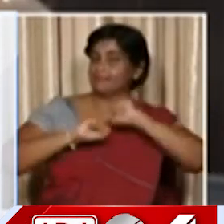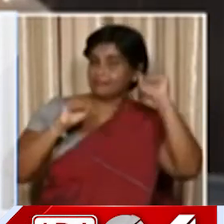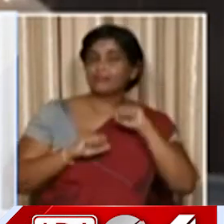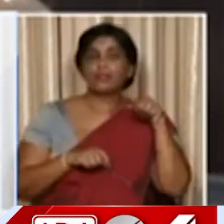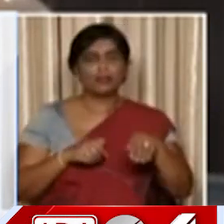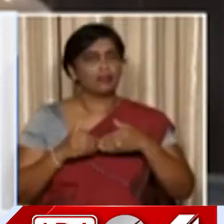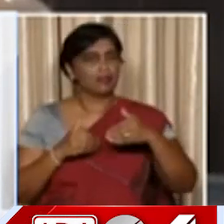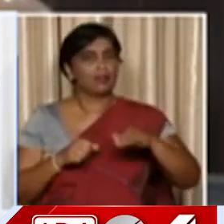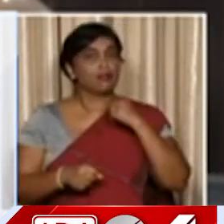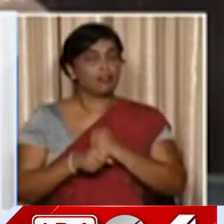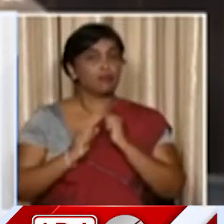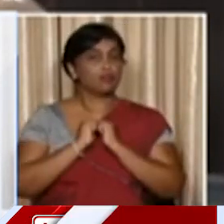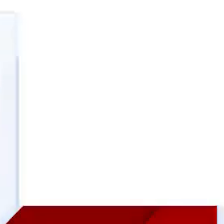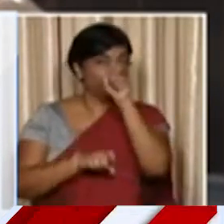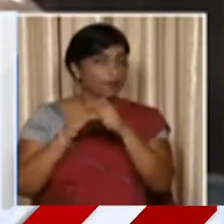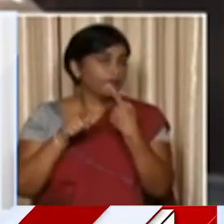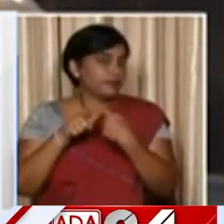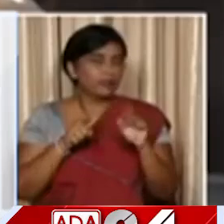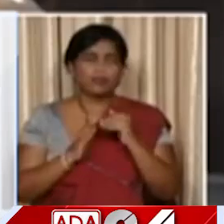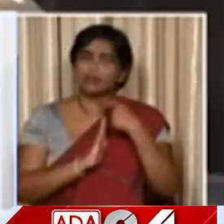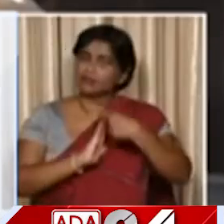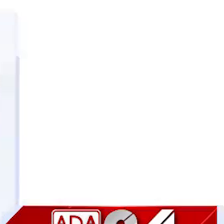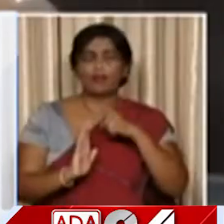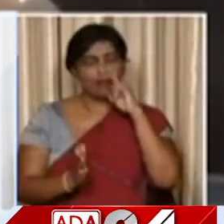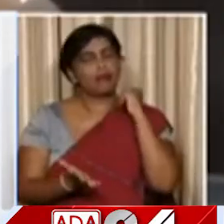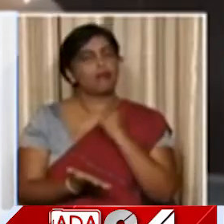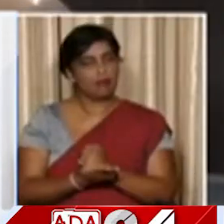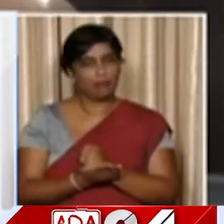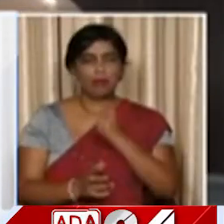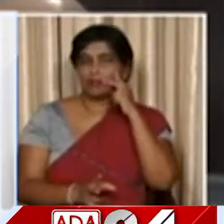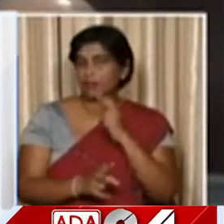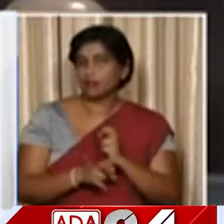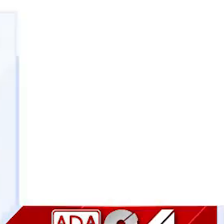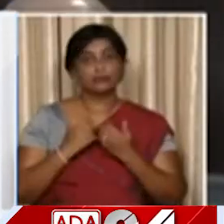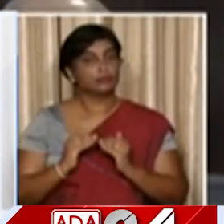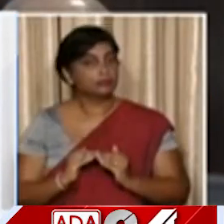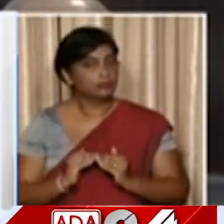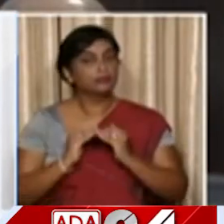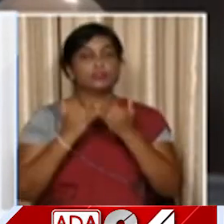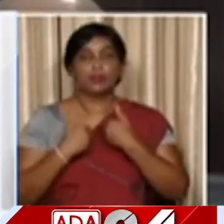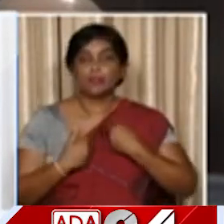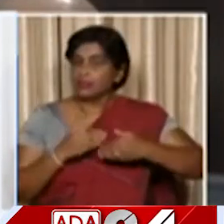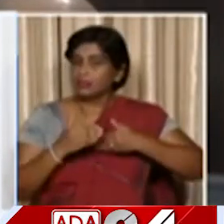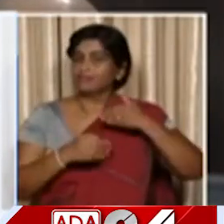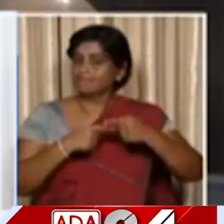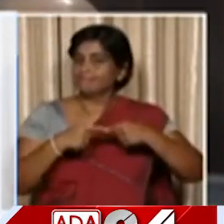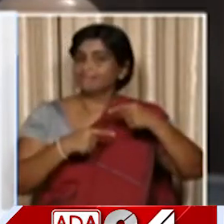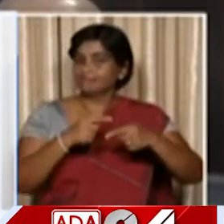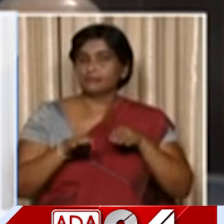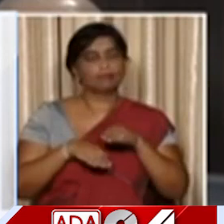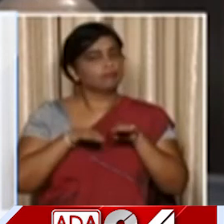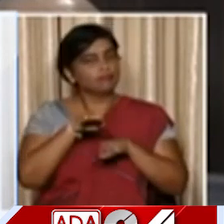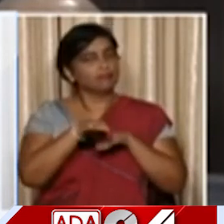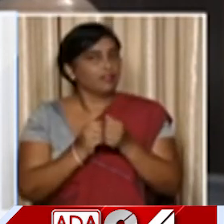මේ දවස්වල රජයේ සේවකයන්ට විතරක් නෙමෙයි මුළු රටම අමාරුයි. මේ දුෂ්කර තත්වයෙන් ගොඩ එන්න අපි දවසින් දවස පියවරෙන්